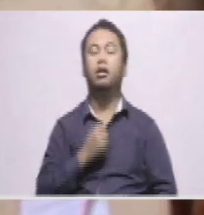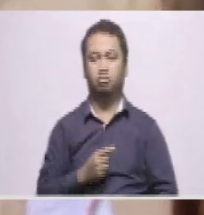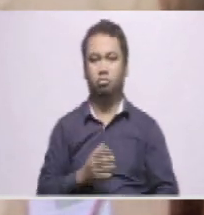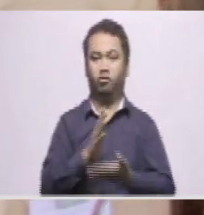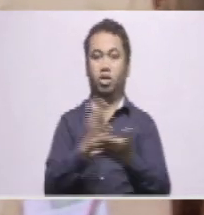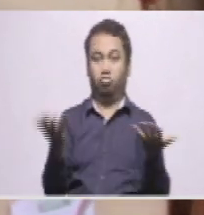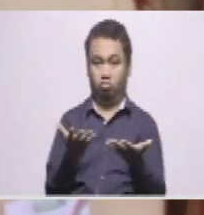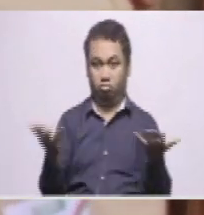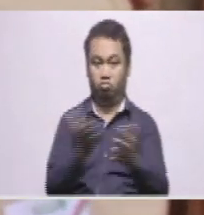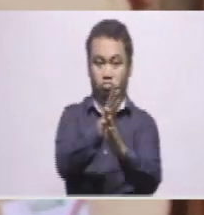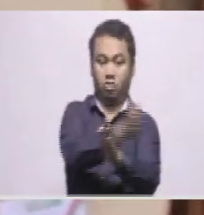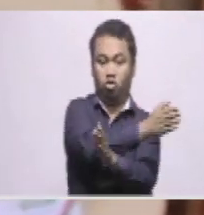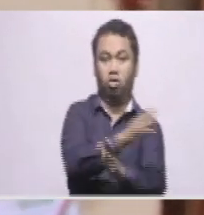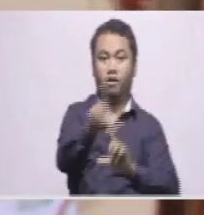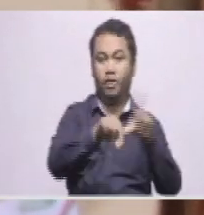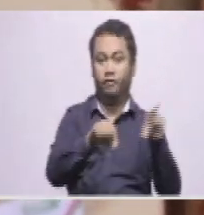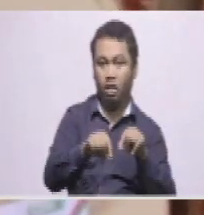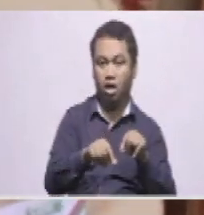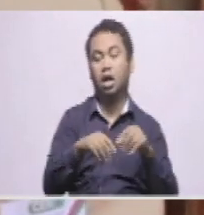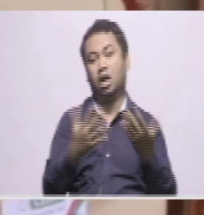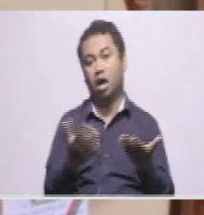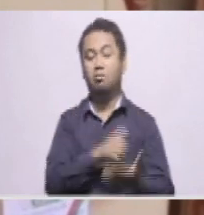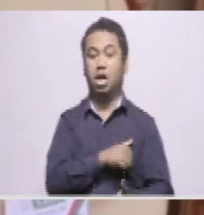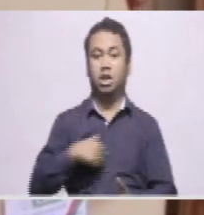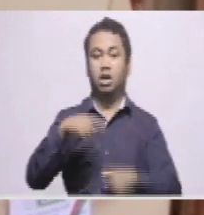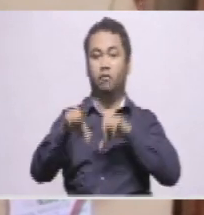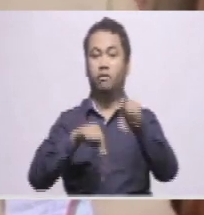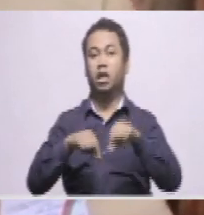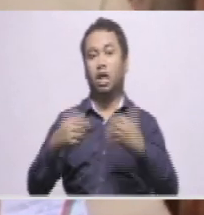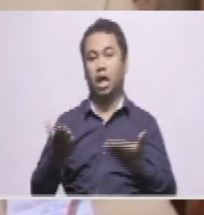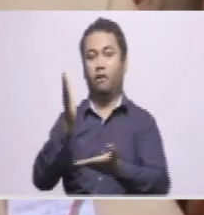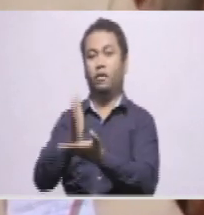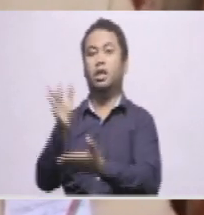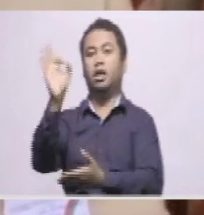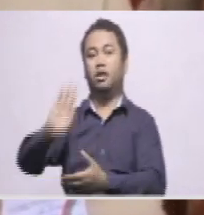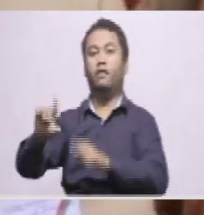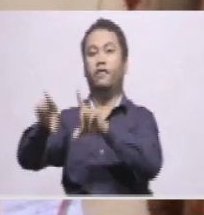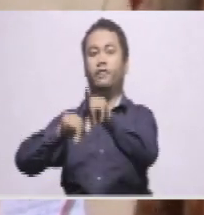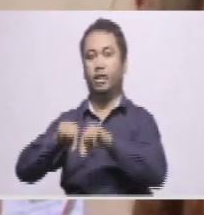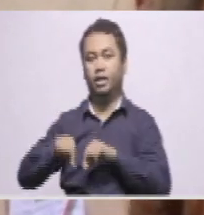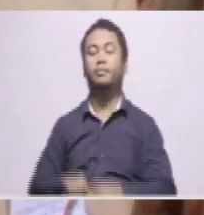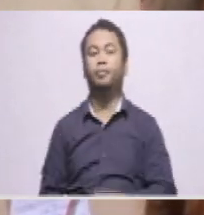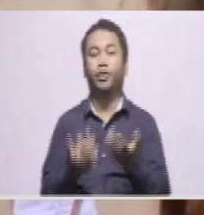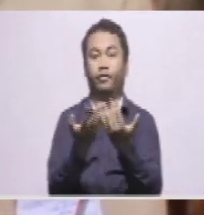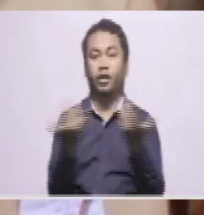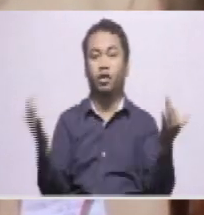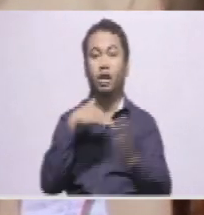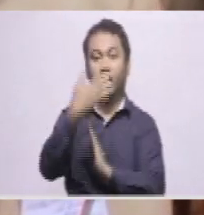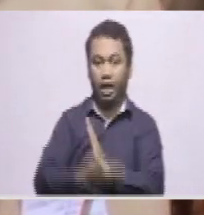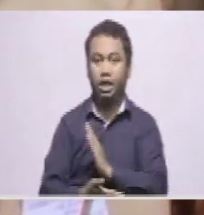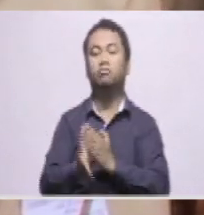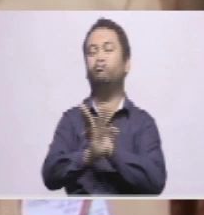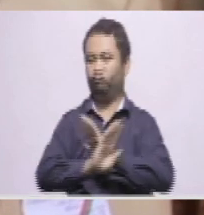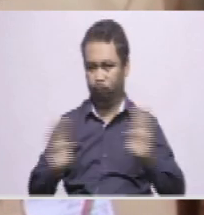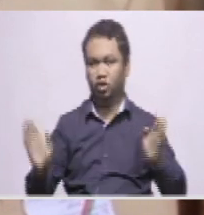mandritra ary aorinany fifidianana ny fitaovana rehetrarehetra momba ny fifidianana amin'izao fotoana izao a dia efa tonga